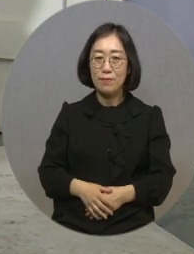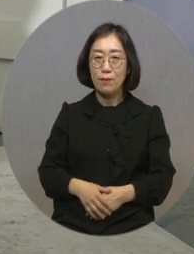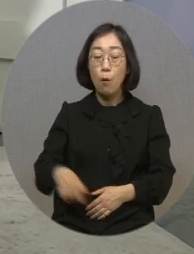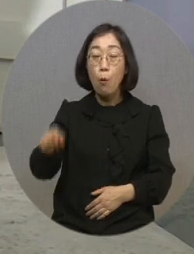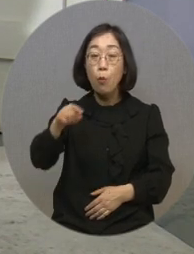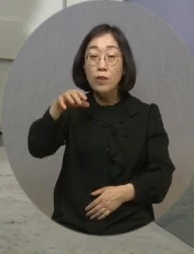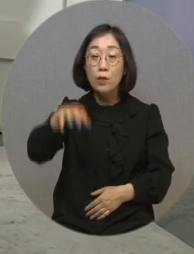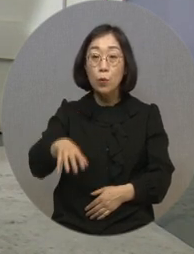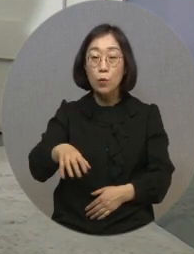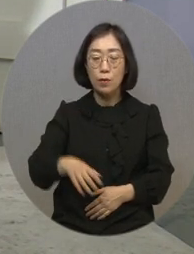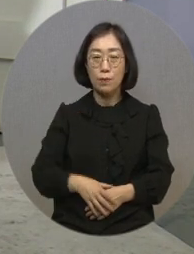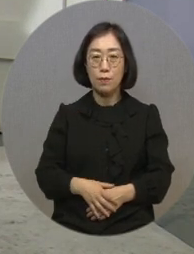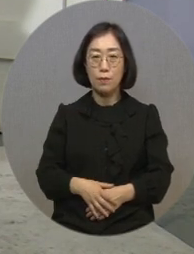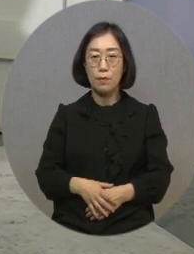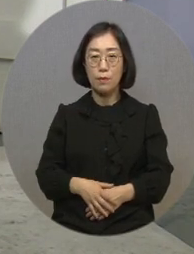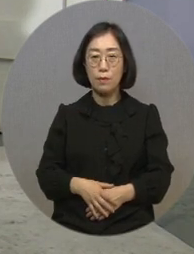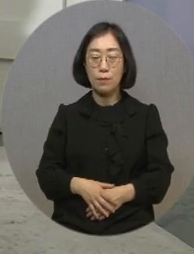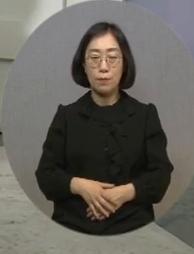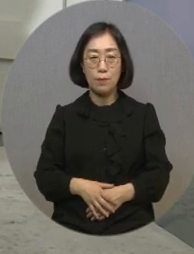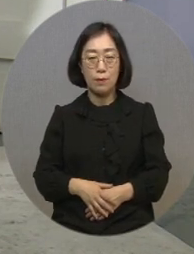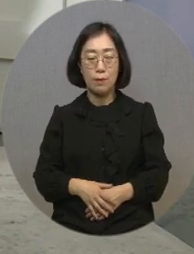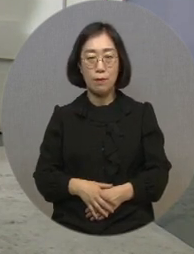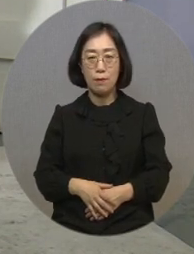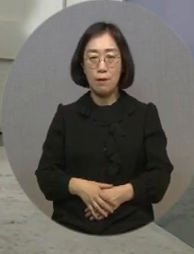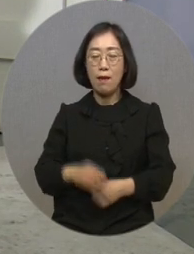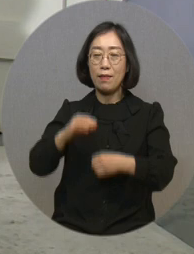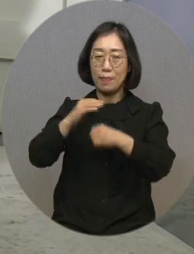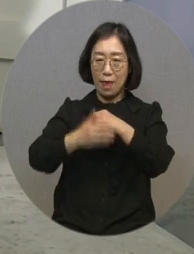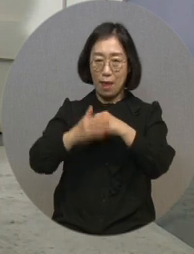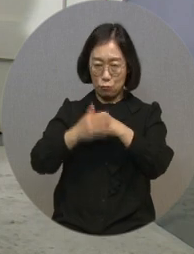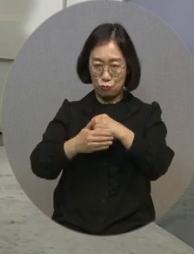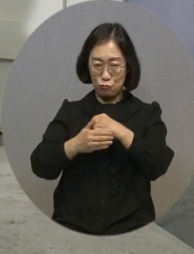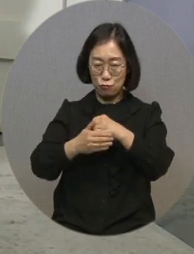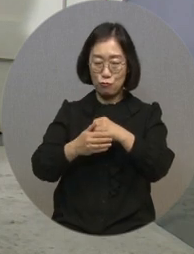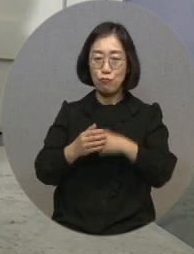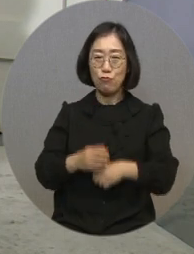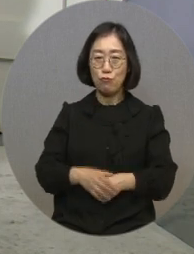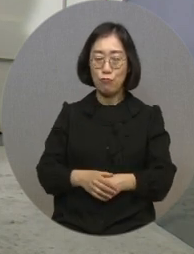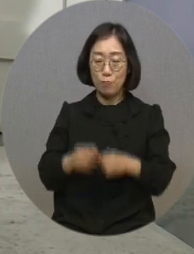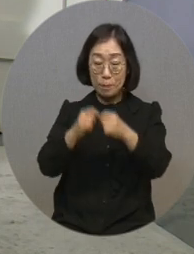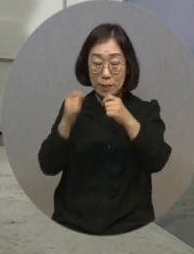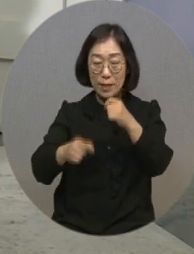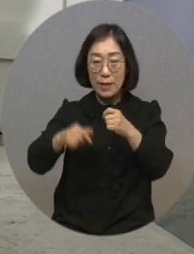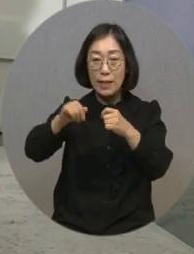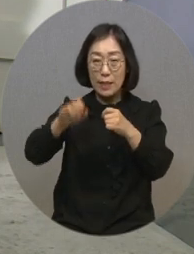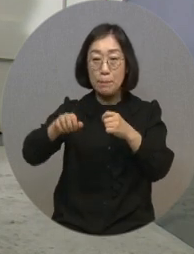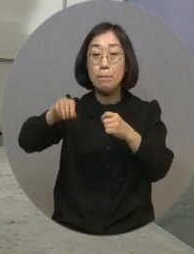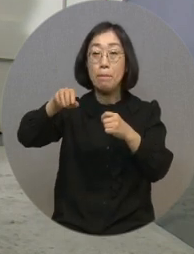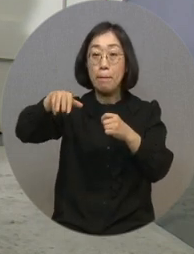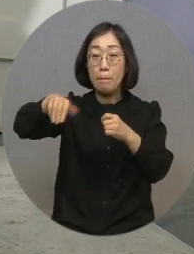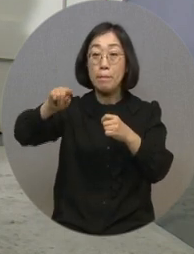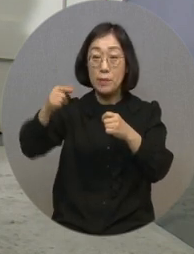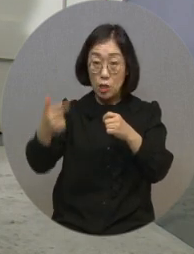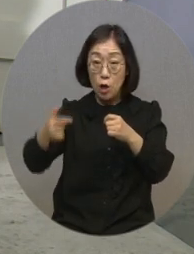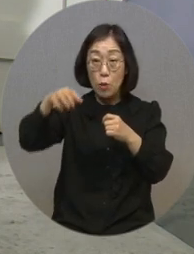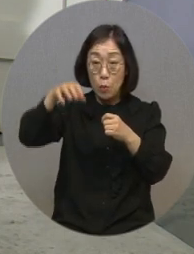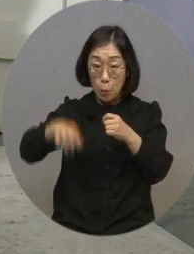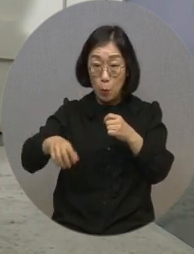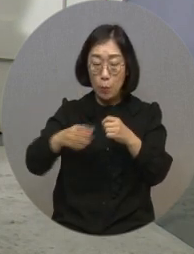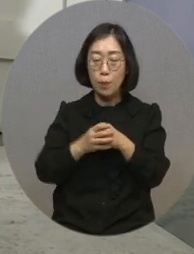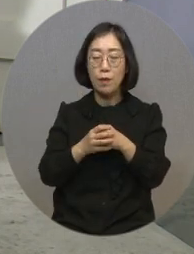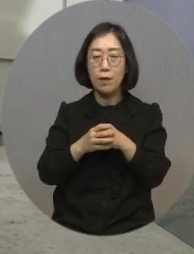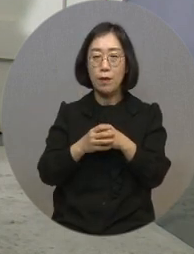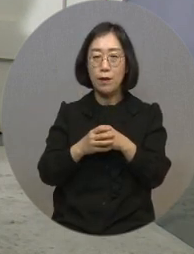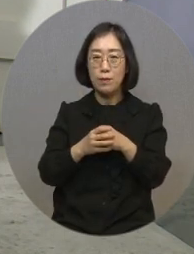어디로 가셨어? 그때 이제 그 대구지검 김천지청이라는 곳에 가서 첫 이제 검사로서